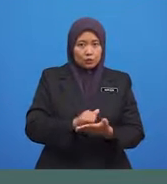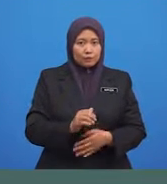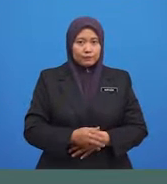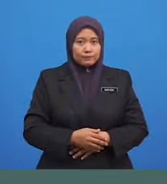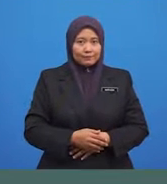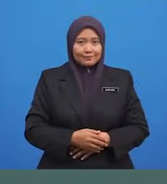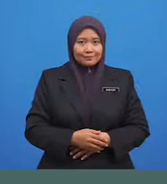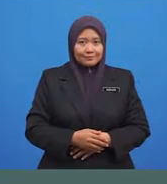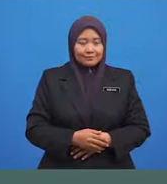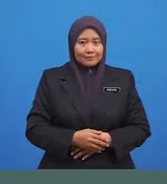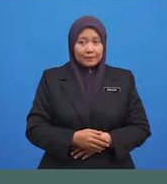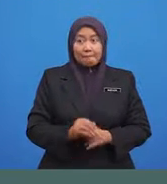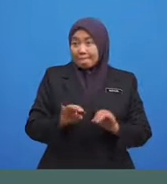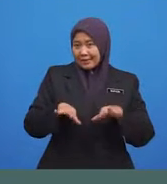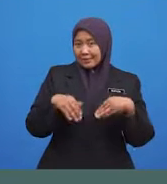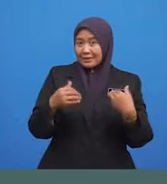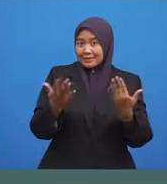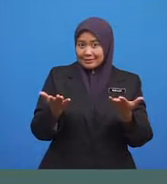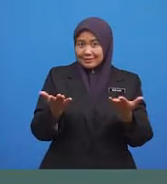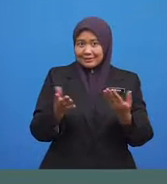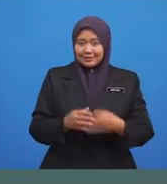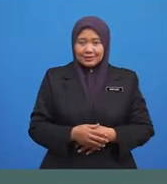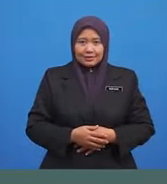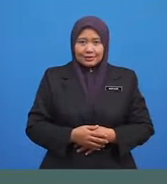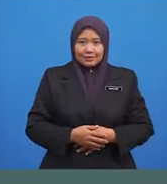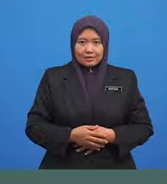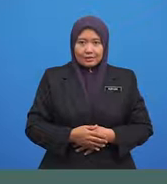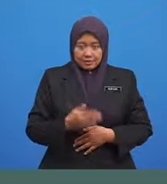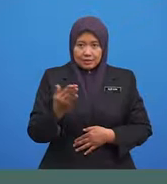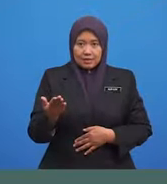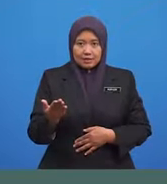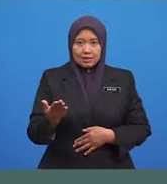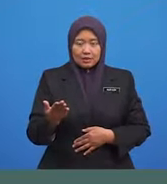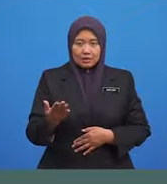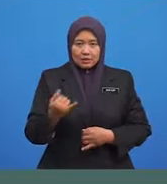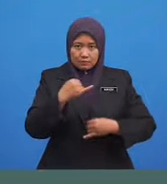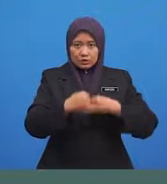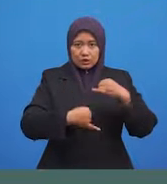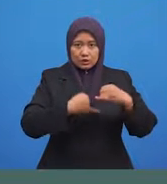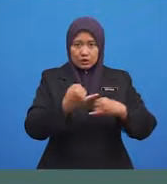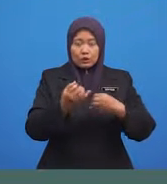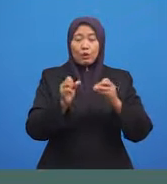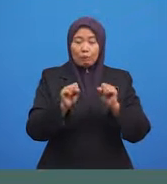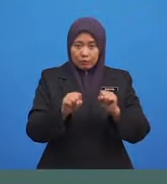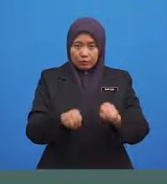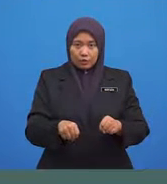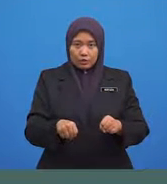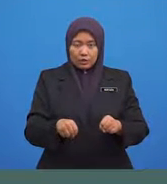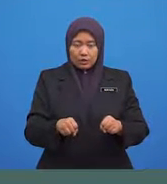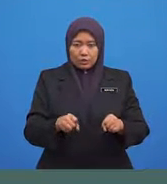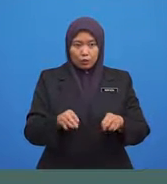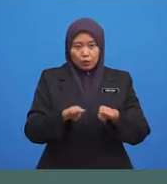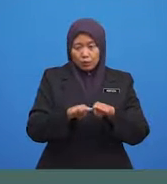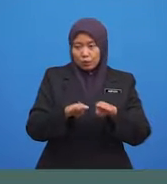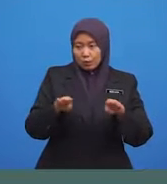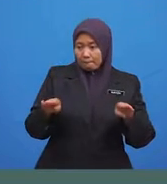Aha, bagaimana murid-murid? Anda berjaya membuat perbandingan jisim objek yang